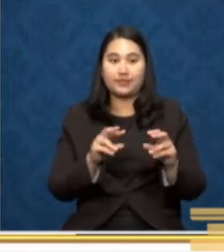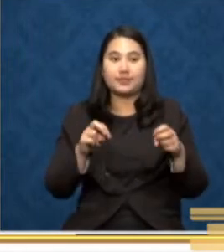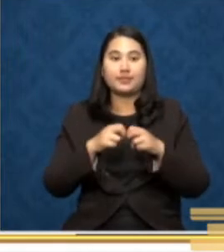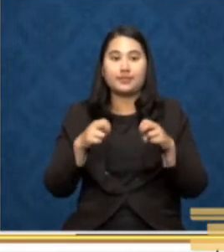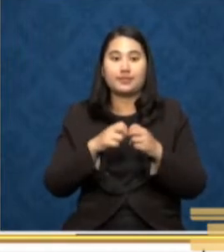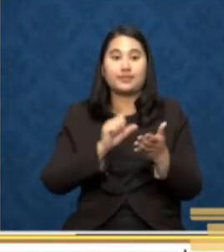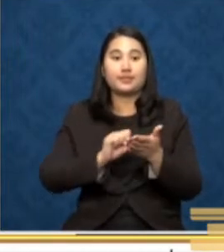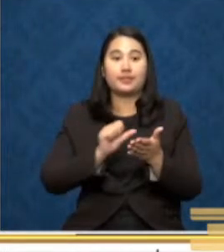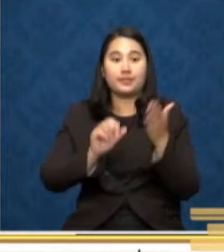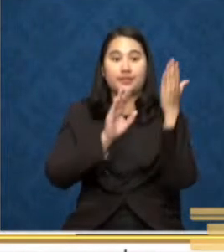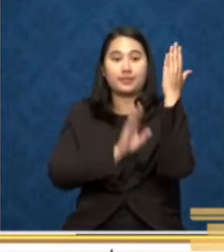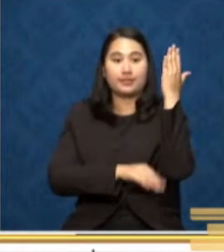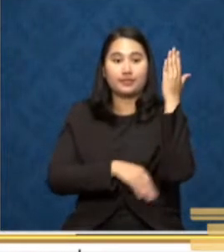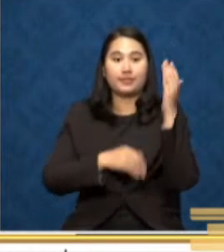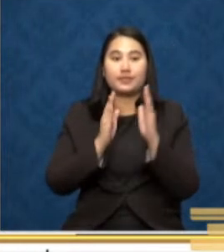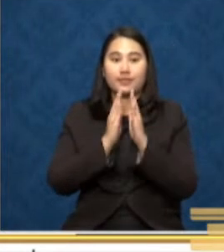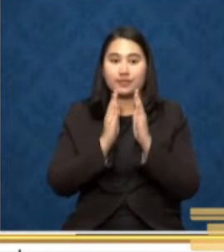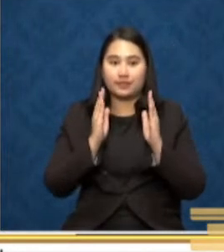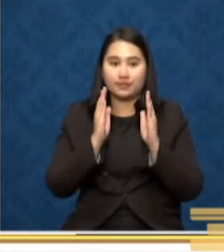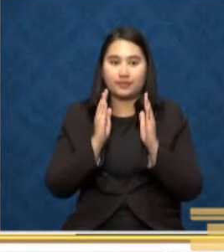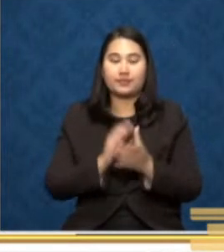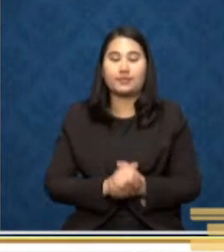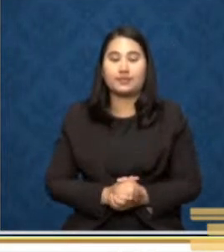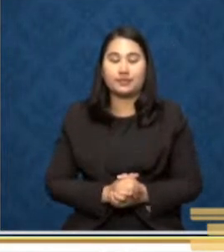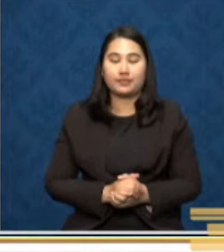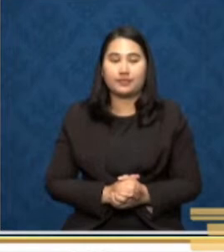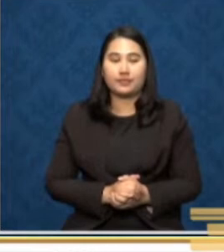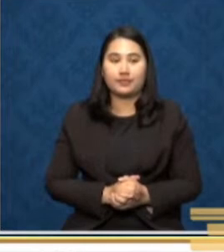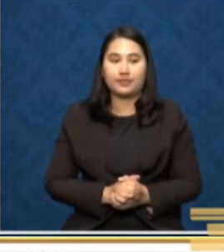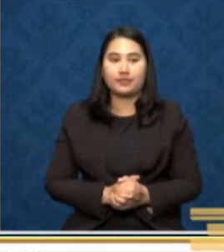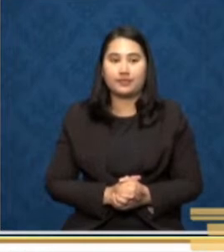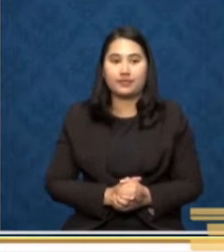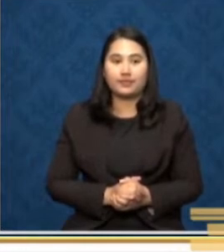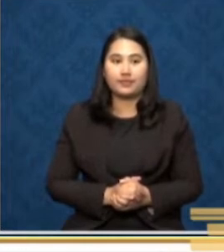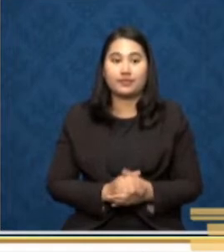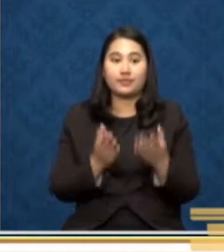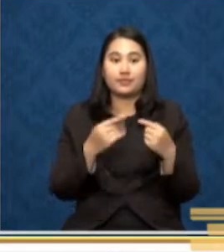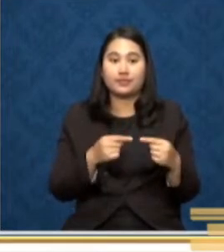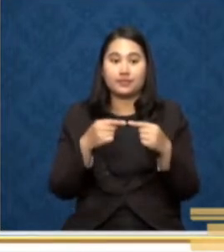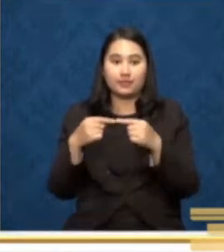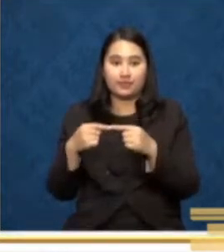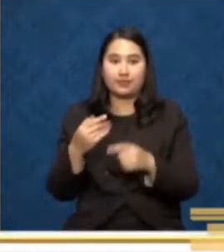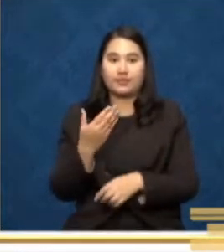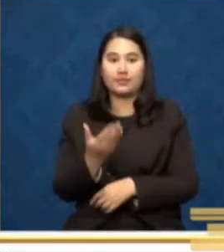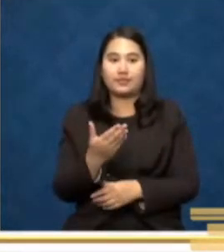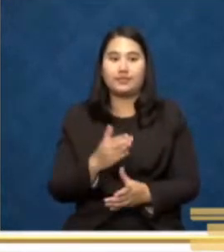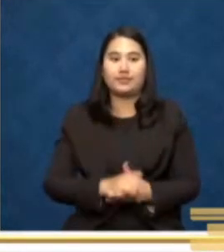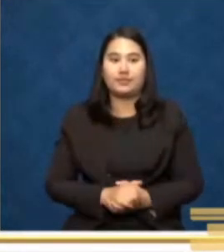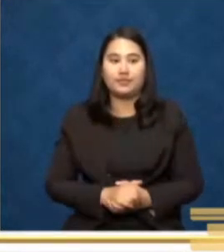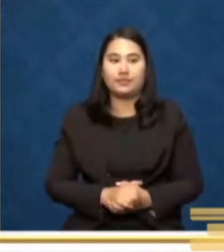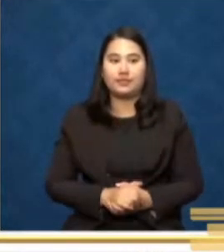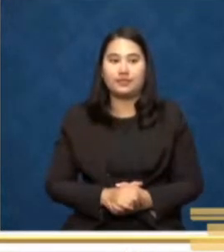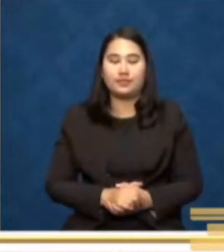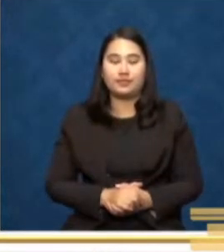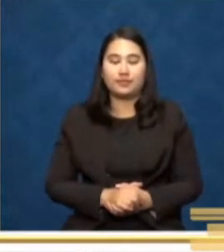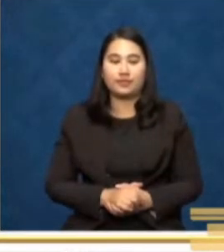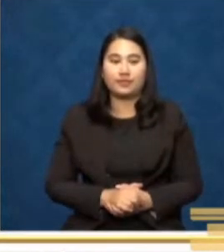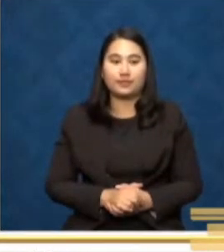าในจังหวัดชายแดนภาคใต้ขอบคุณครับ ขอบคุณครับเชิญท่านสุไลมานบือแนปีแนครับ